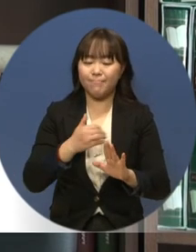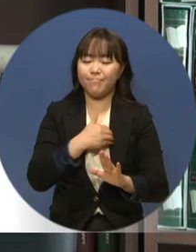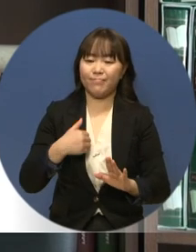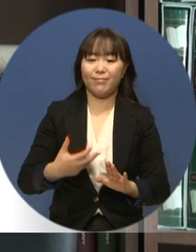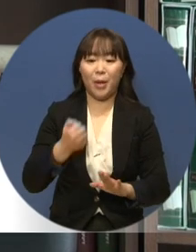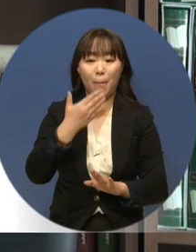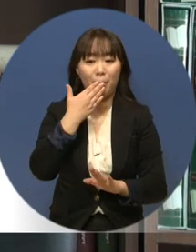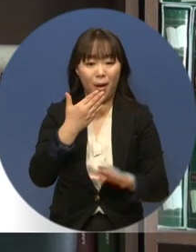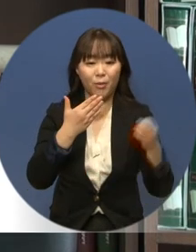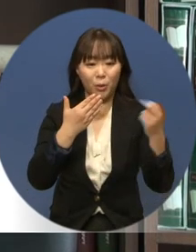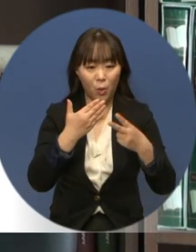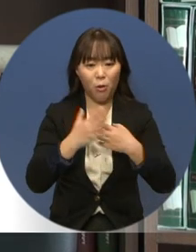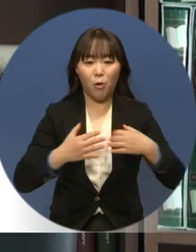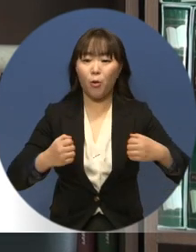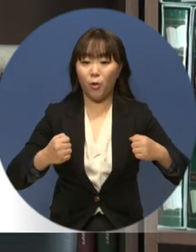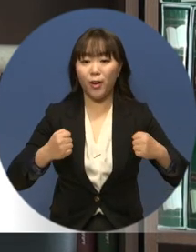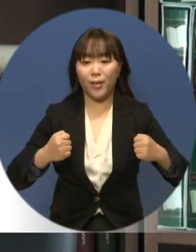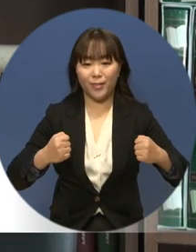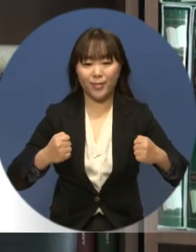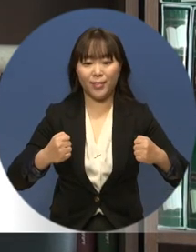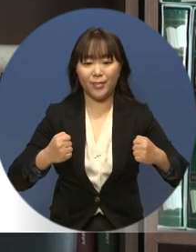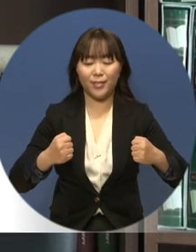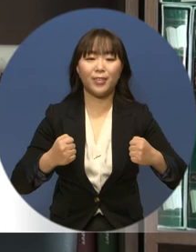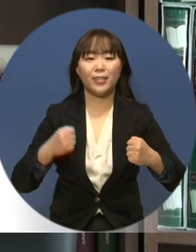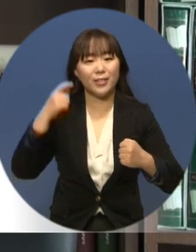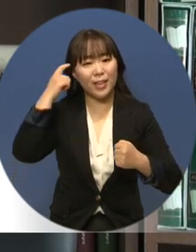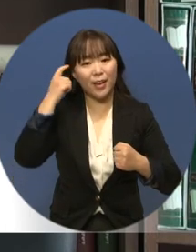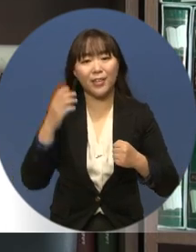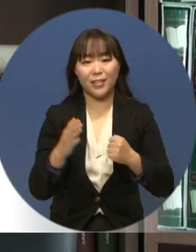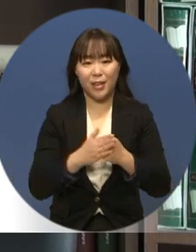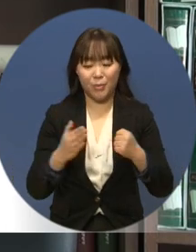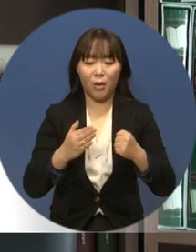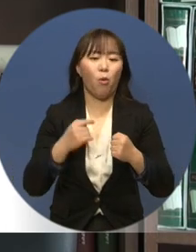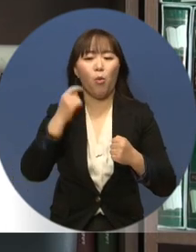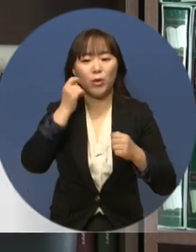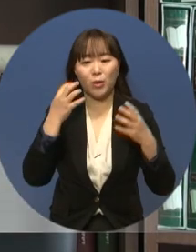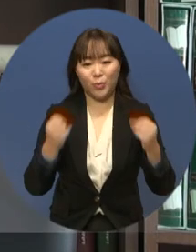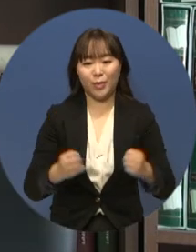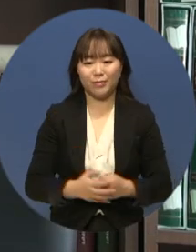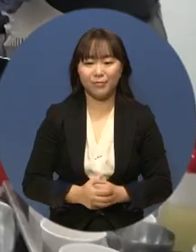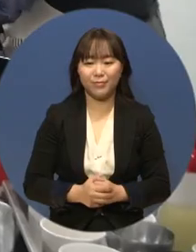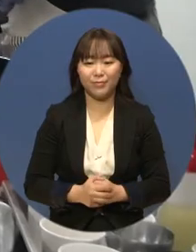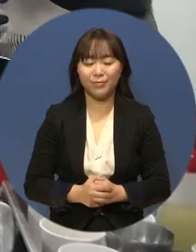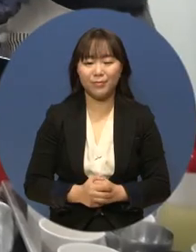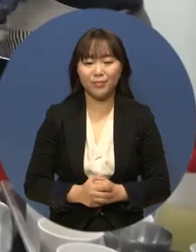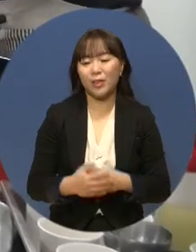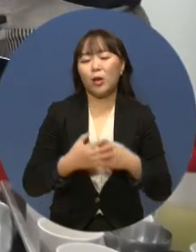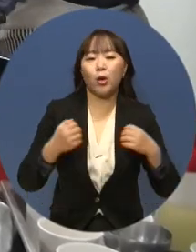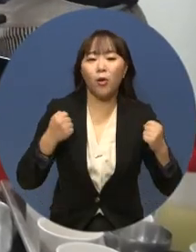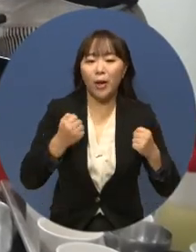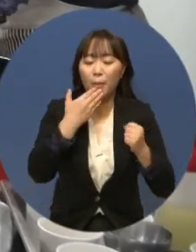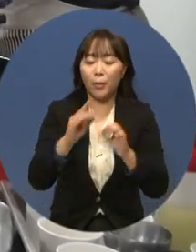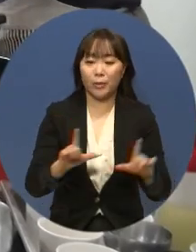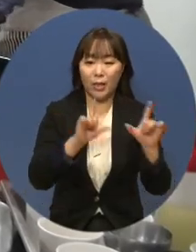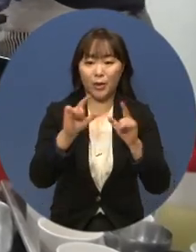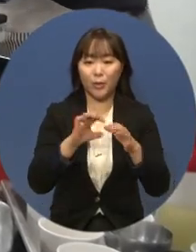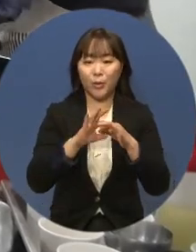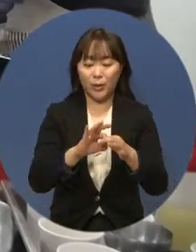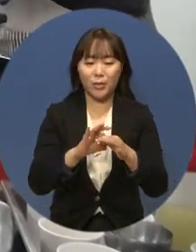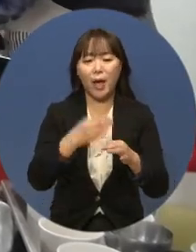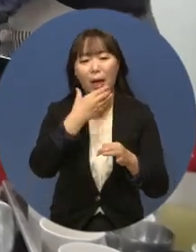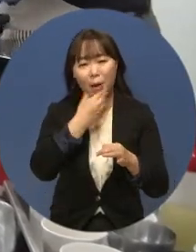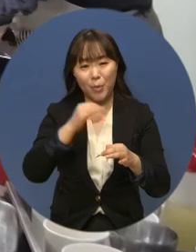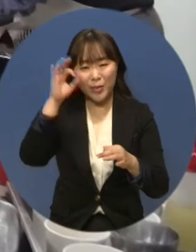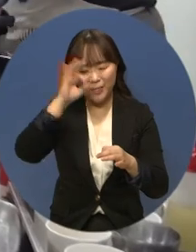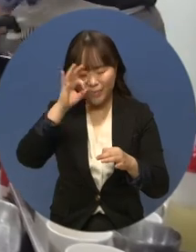갖게 되고 건강까지 챙길 수 있다는 생각에 호응도 좋습니다. 건강한 식생활을 통해